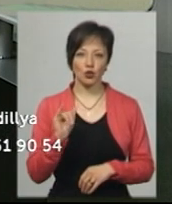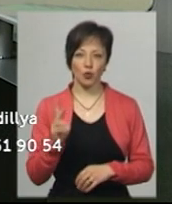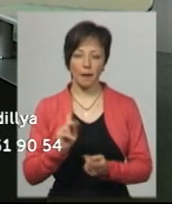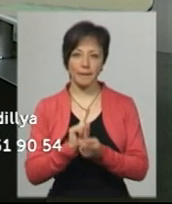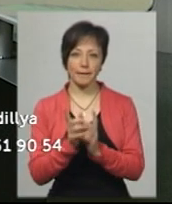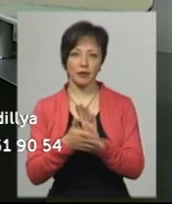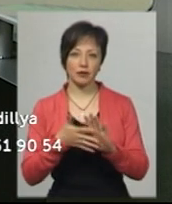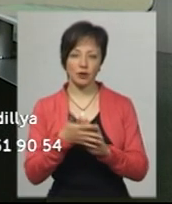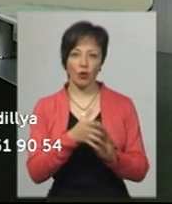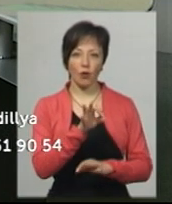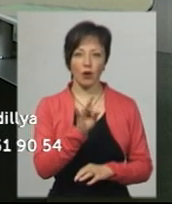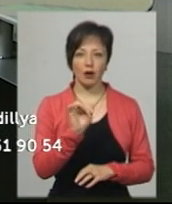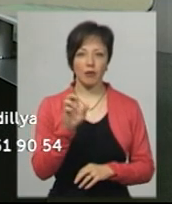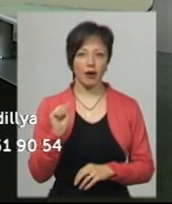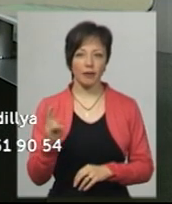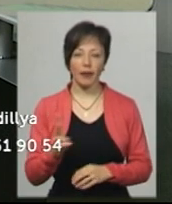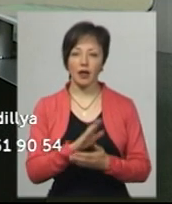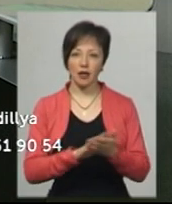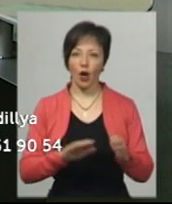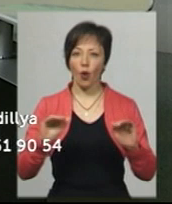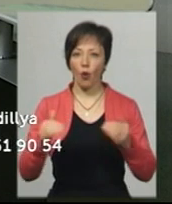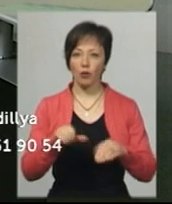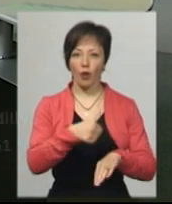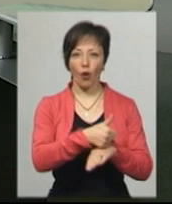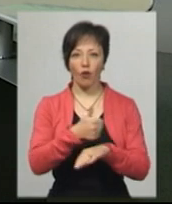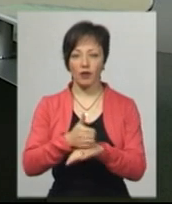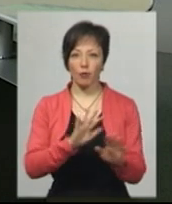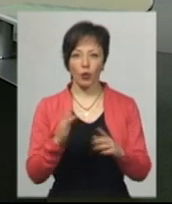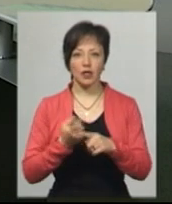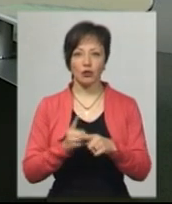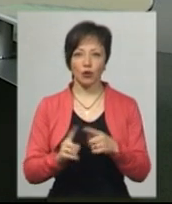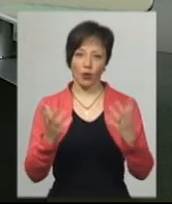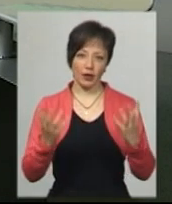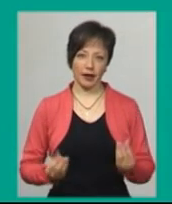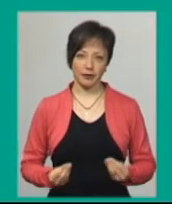жестову мову перекладає Ольга Рибак. А далі коротко про головні події цього дня.